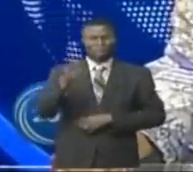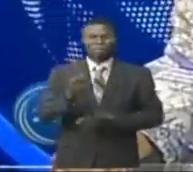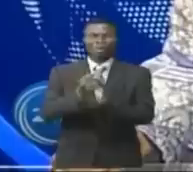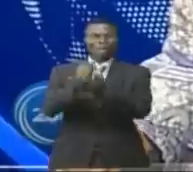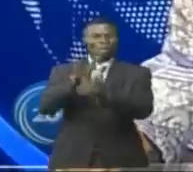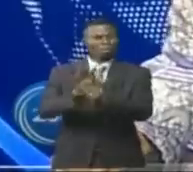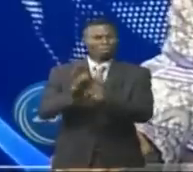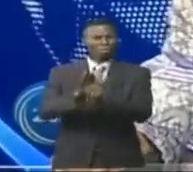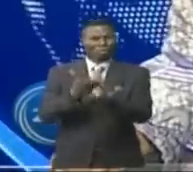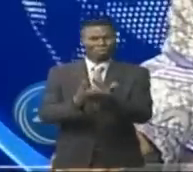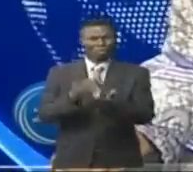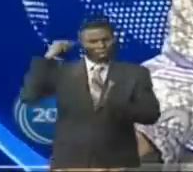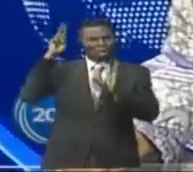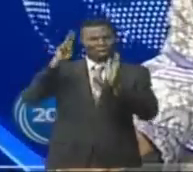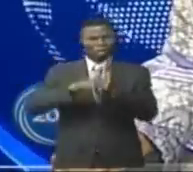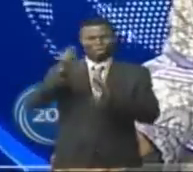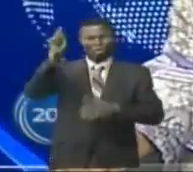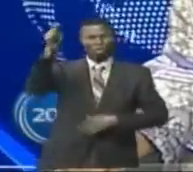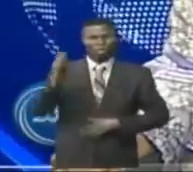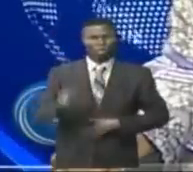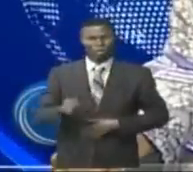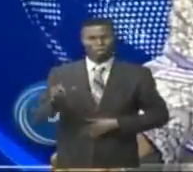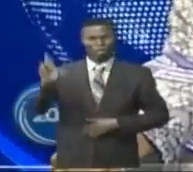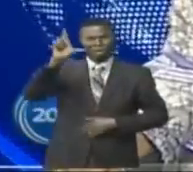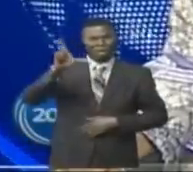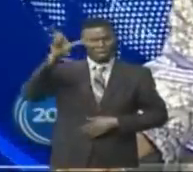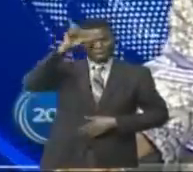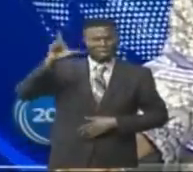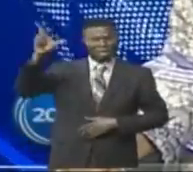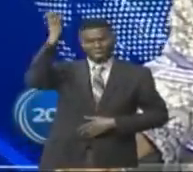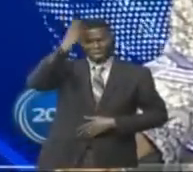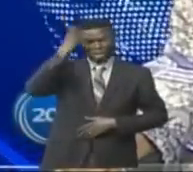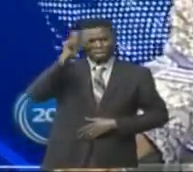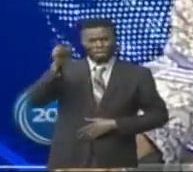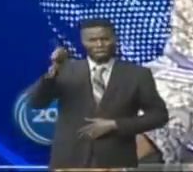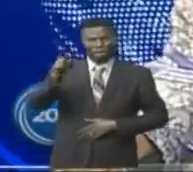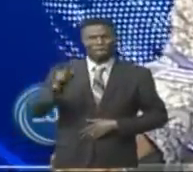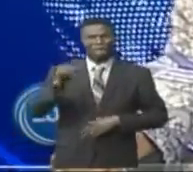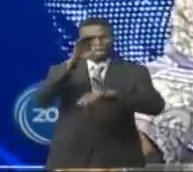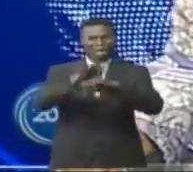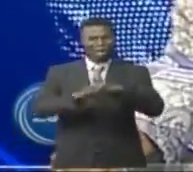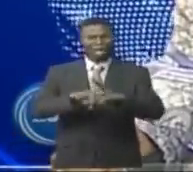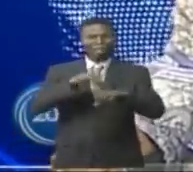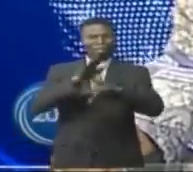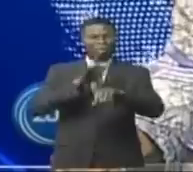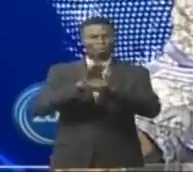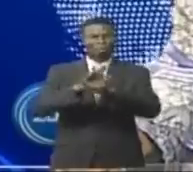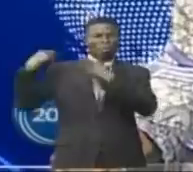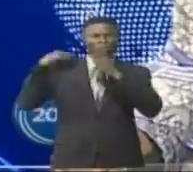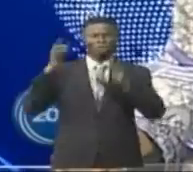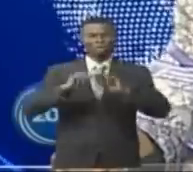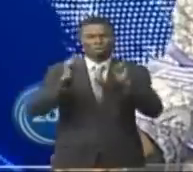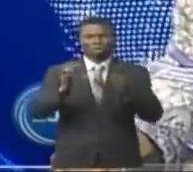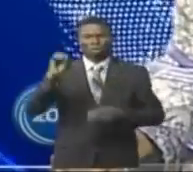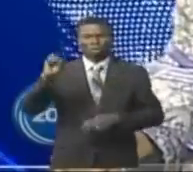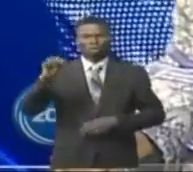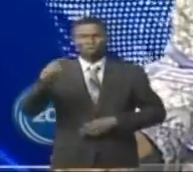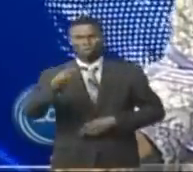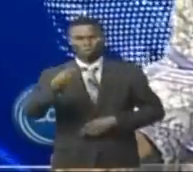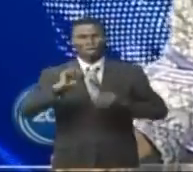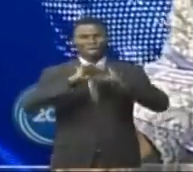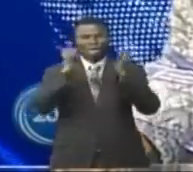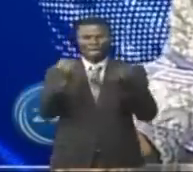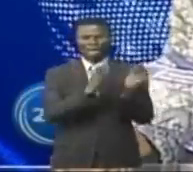préoccupante. Le gouverneur militaire, le lieutenant-général Johnny Luboyankashama, a réuni les responsables des organismes et agences pour